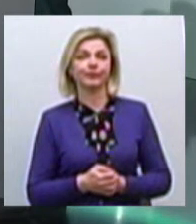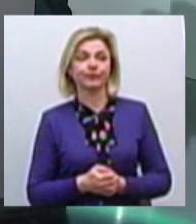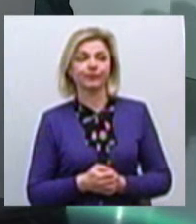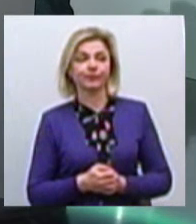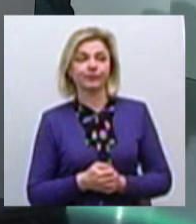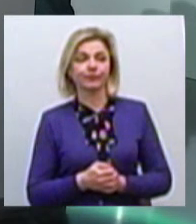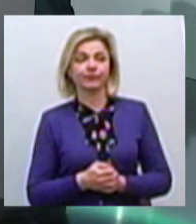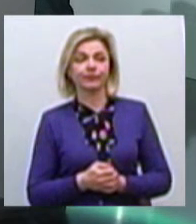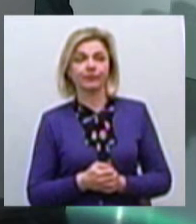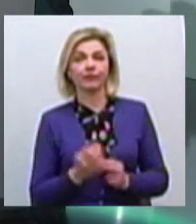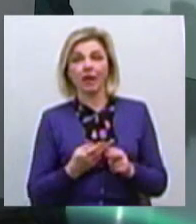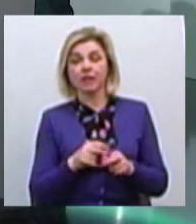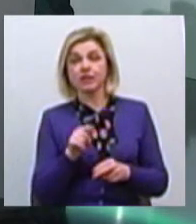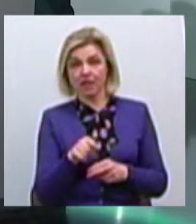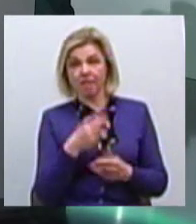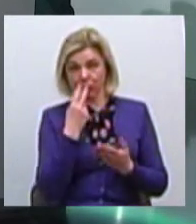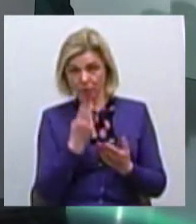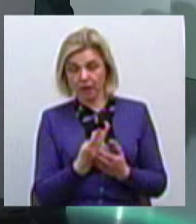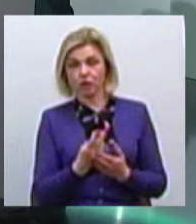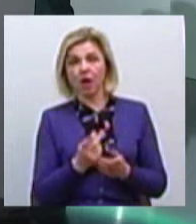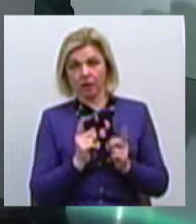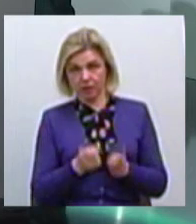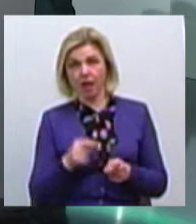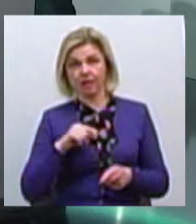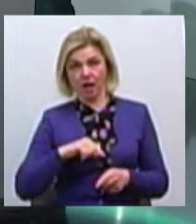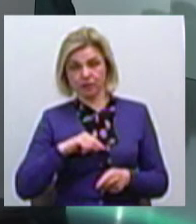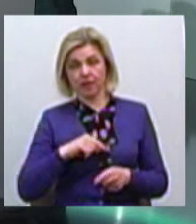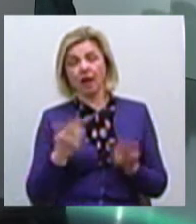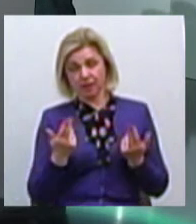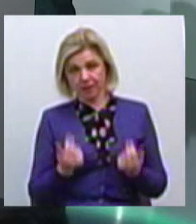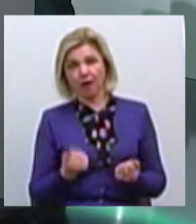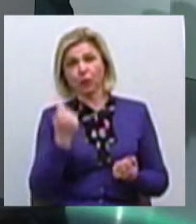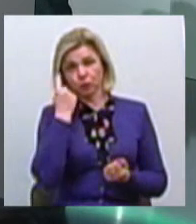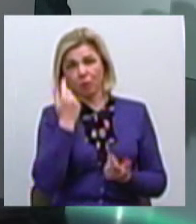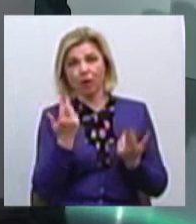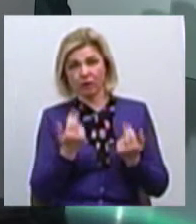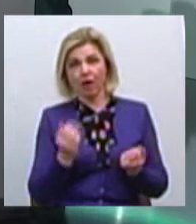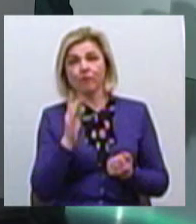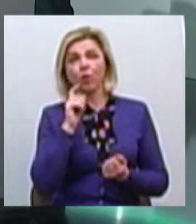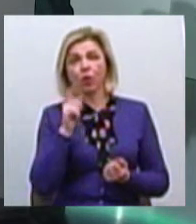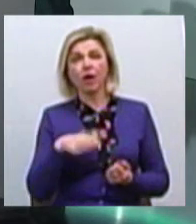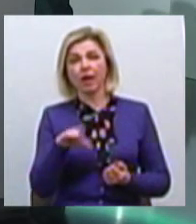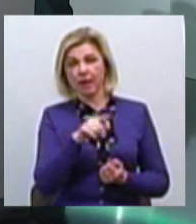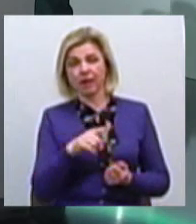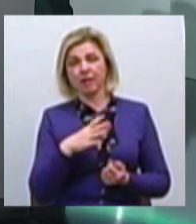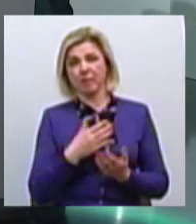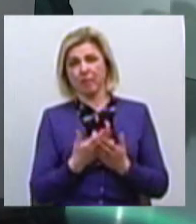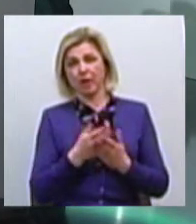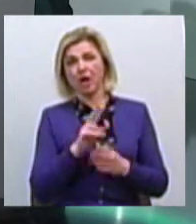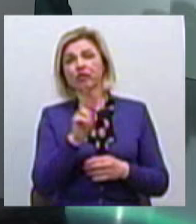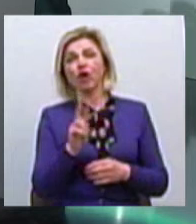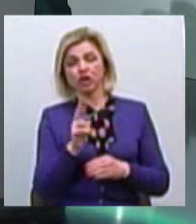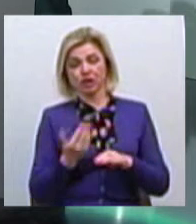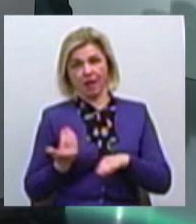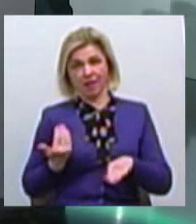Це, в принципі, відображає електоральні настрої? Да, я думаю, да, в Україні, наскільки я пам'ятаю, останні там двохчасової давності